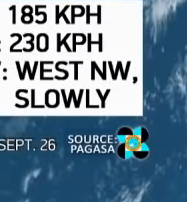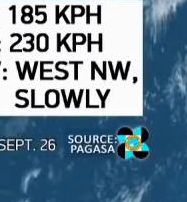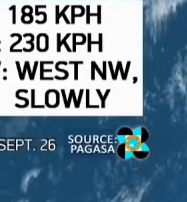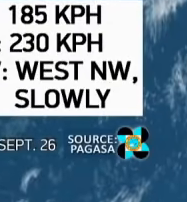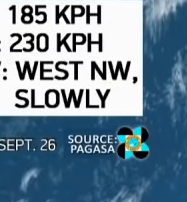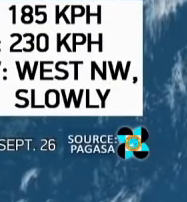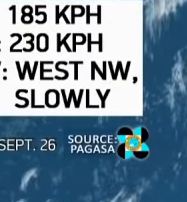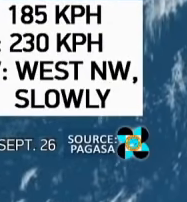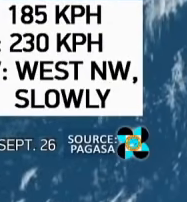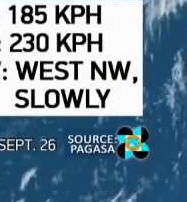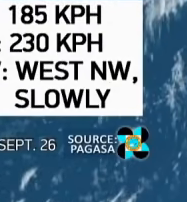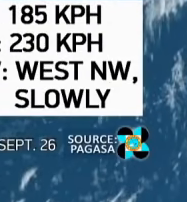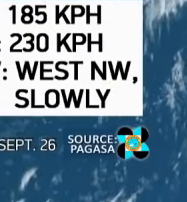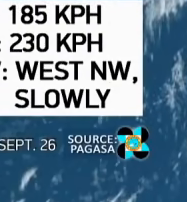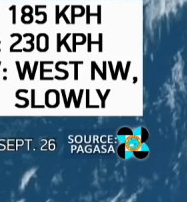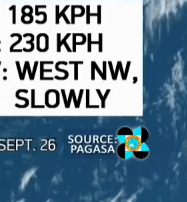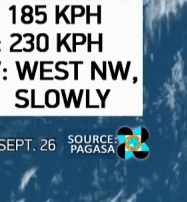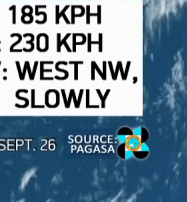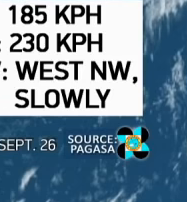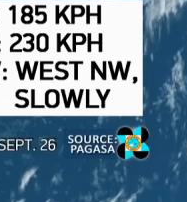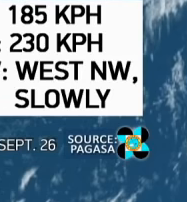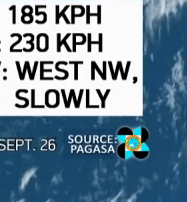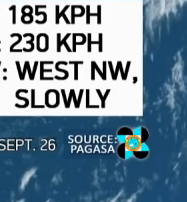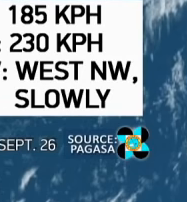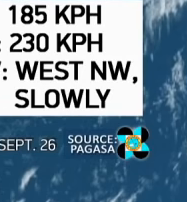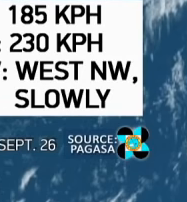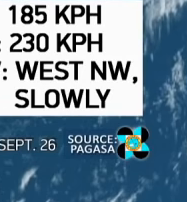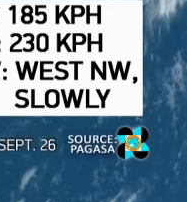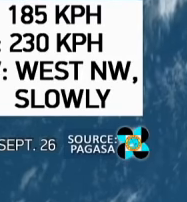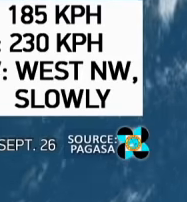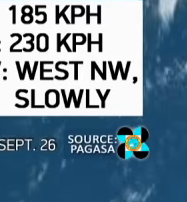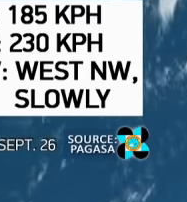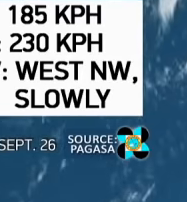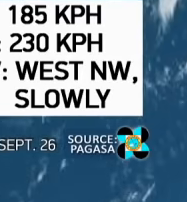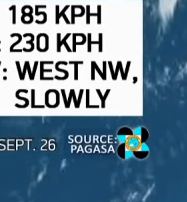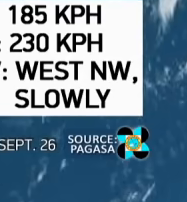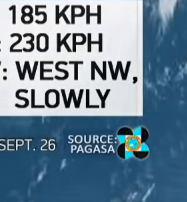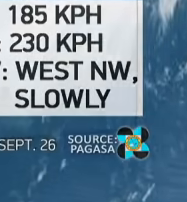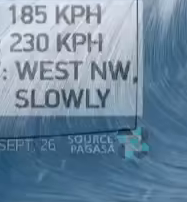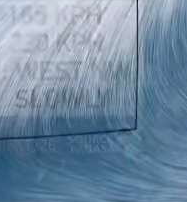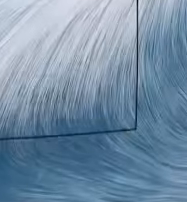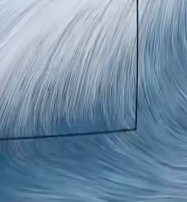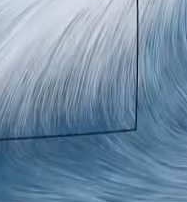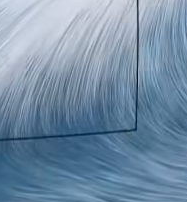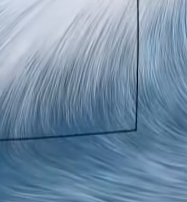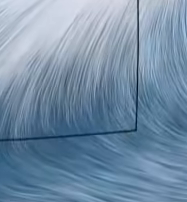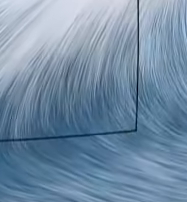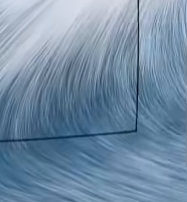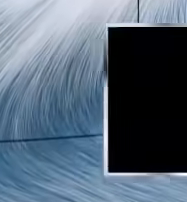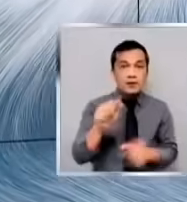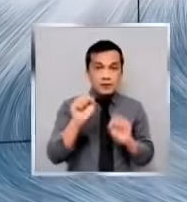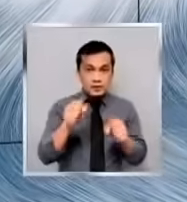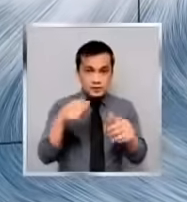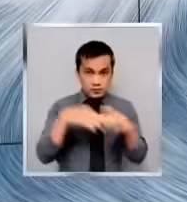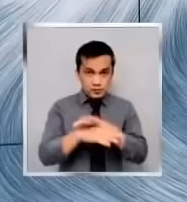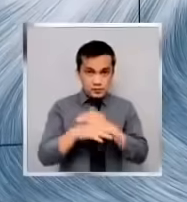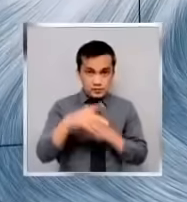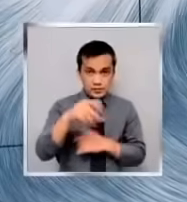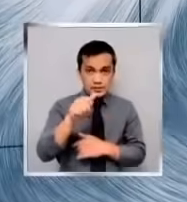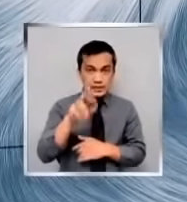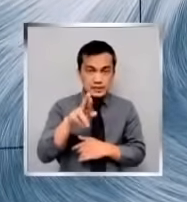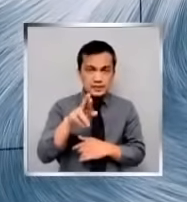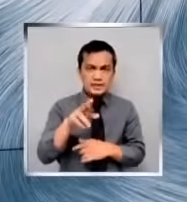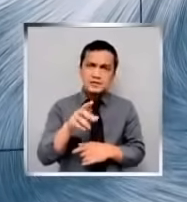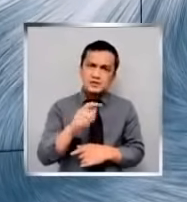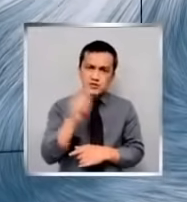185 kilometers per hour. Batay sa data sa Metro Weather, posible itong pumasok ng PAR sa Martes o Miyerkules at papangalan ng